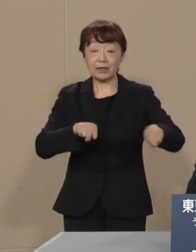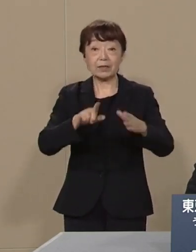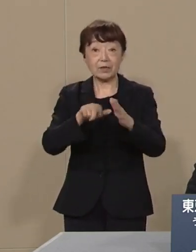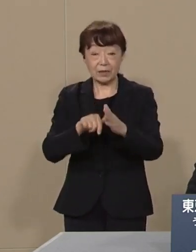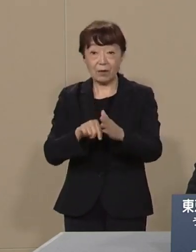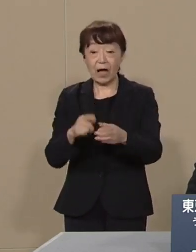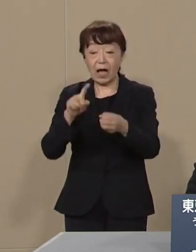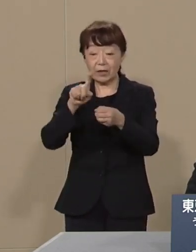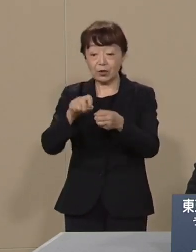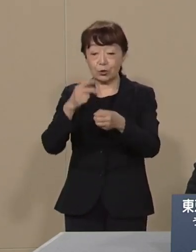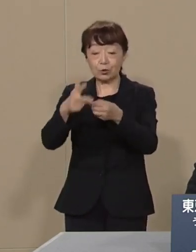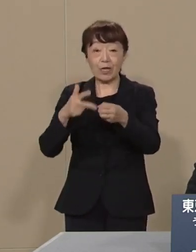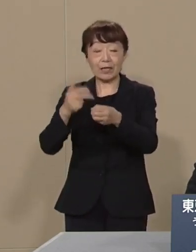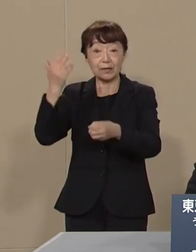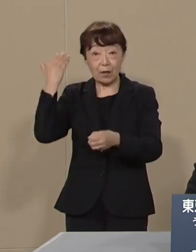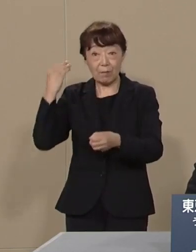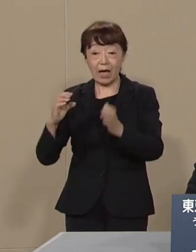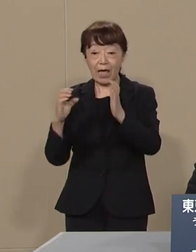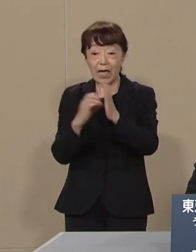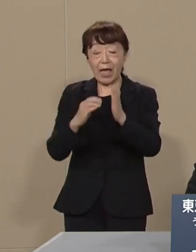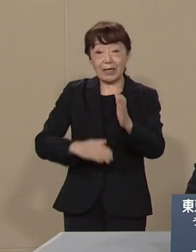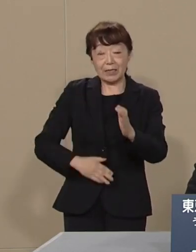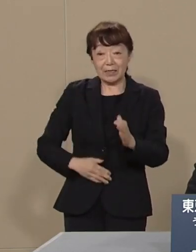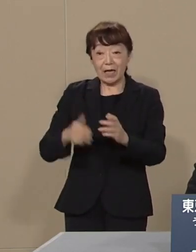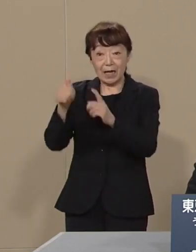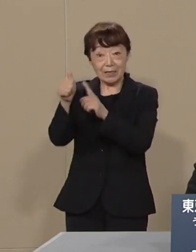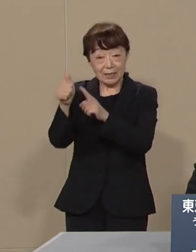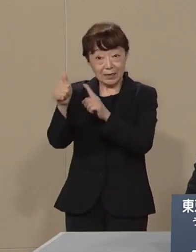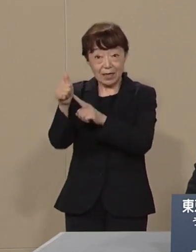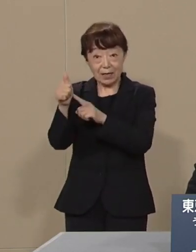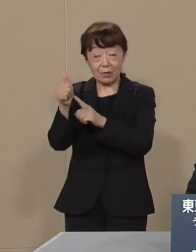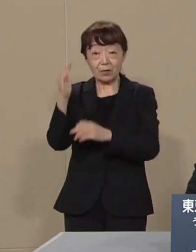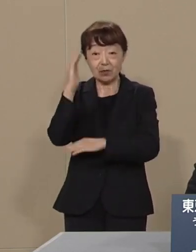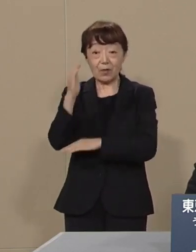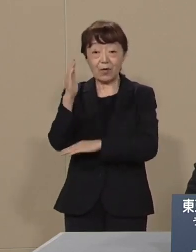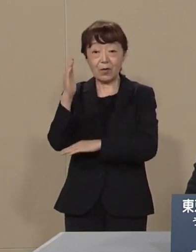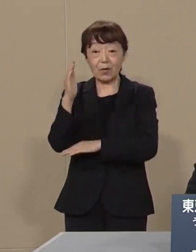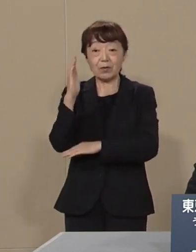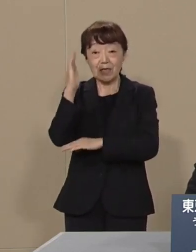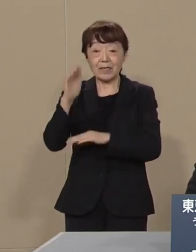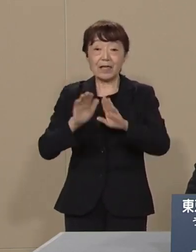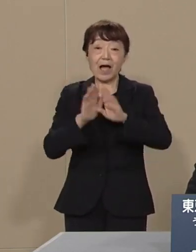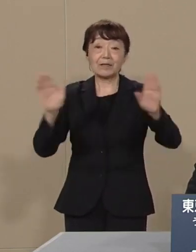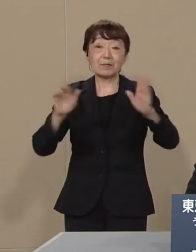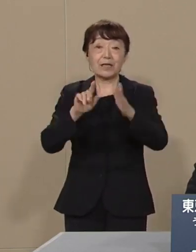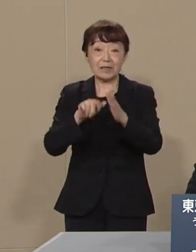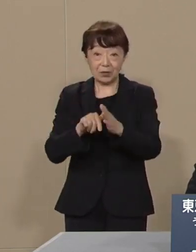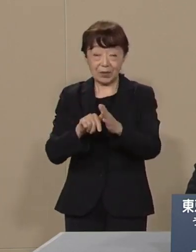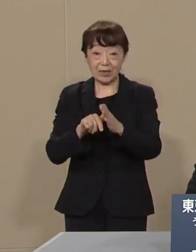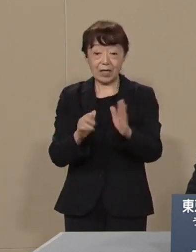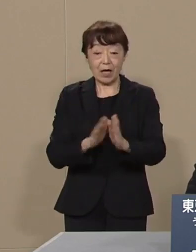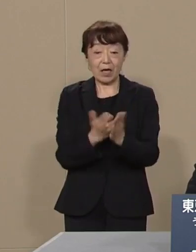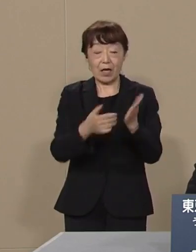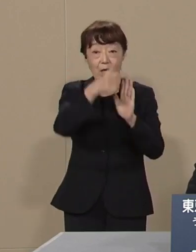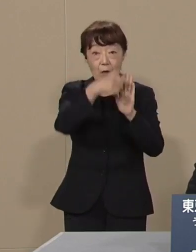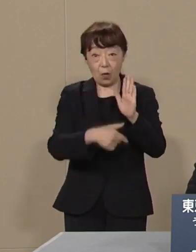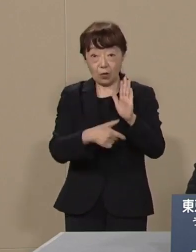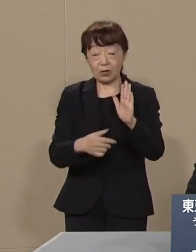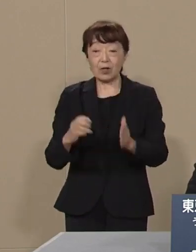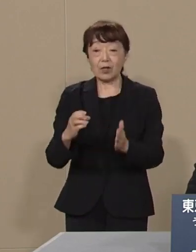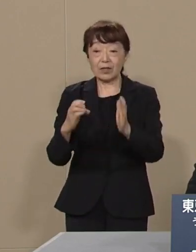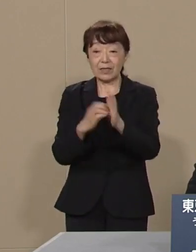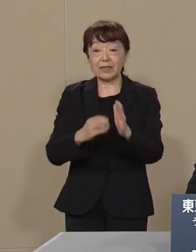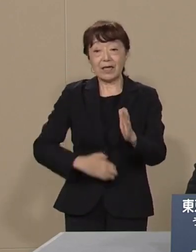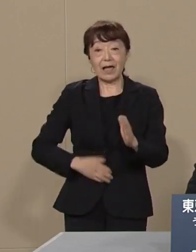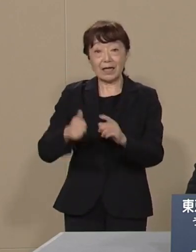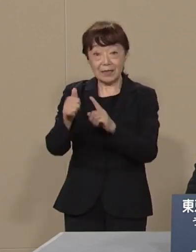17年前石原慎太郎5人の参謀という本を書かせて頂きさまざまな問題点を知ることができた a